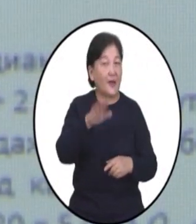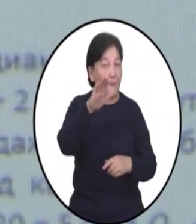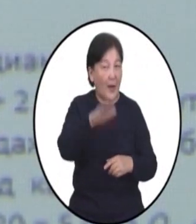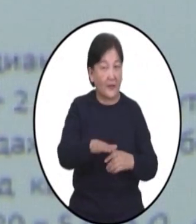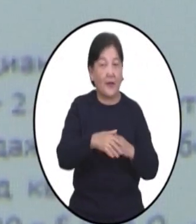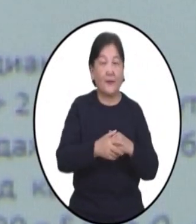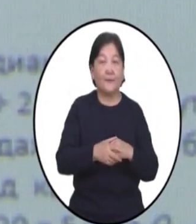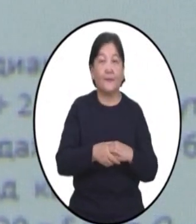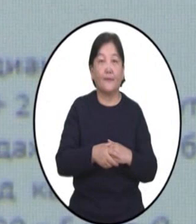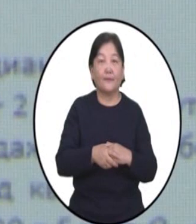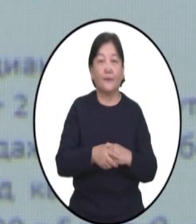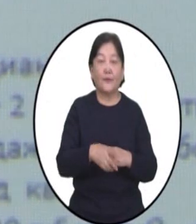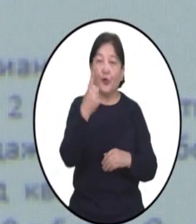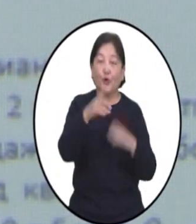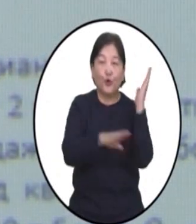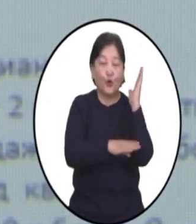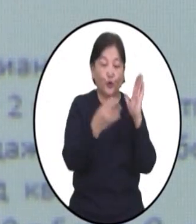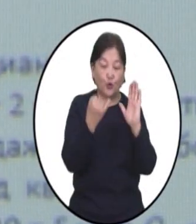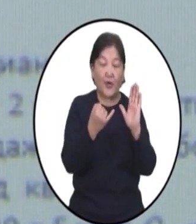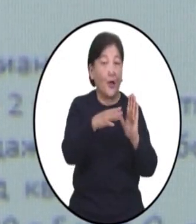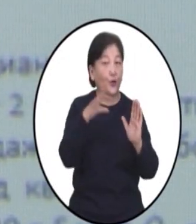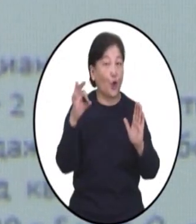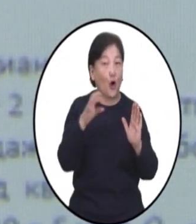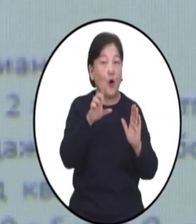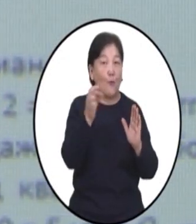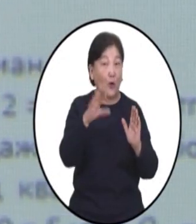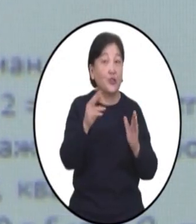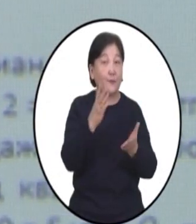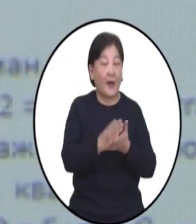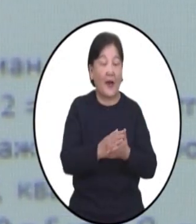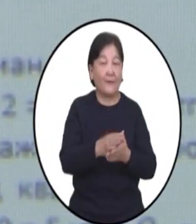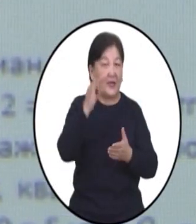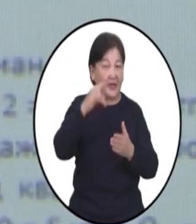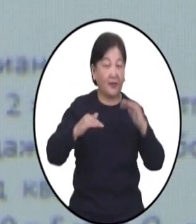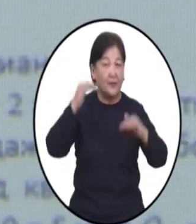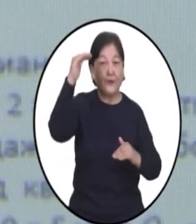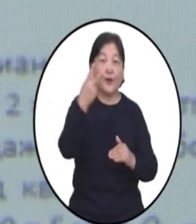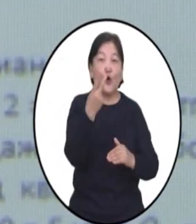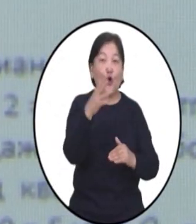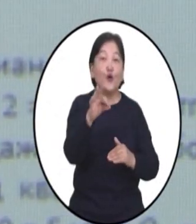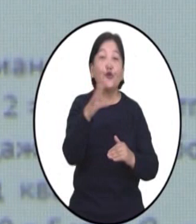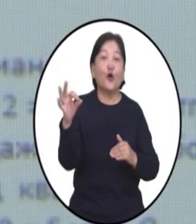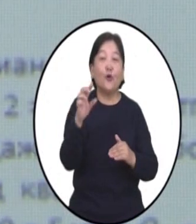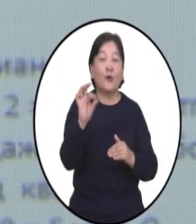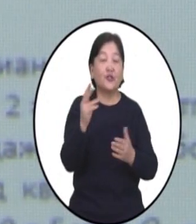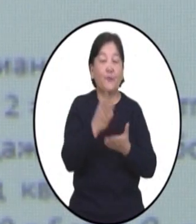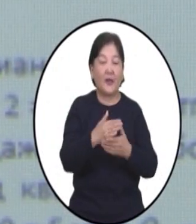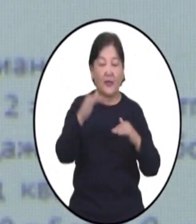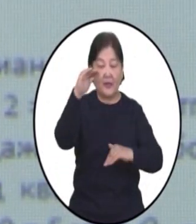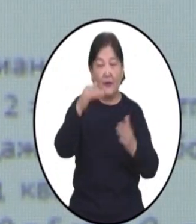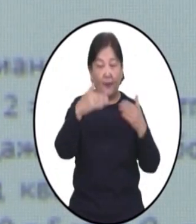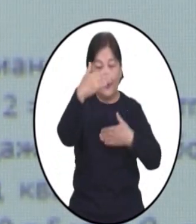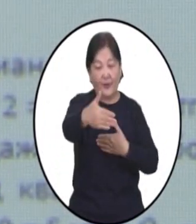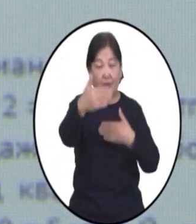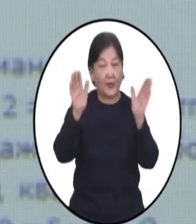бол нэг өдөрт 6 бодлого бодсон байна. Хамгийн ихдээ бол 20 бодлого бодсон гэдгийг нэг талаас нь харуулж өгч байна. Өөрөөр хэлэх юм бол манай хайрцаг